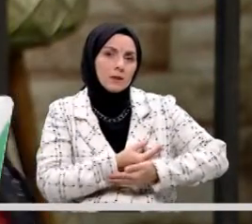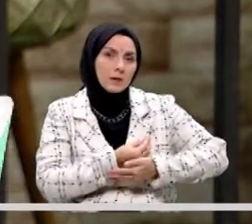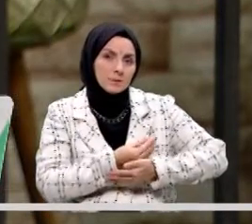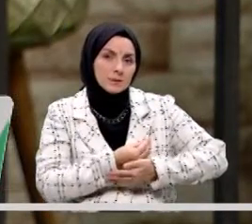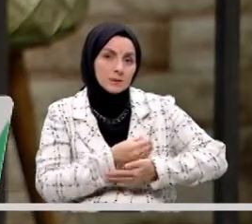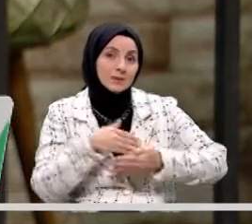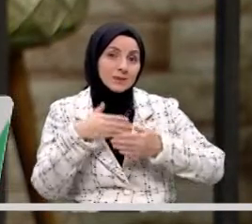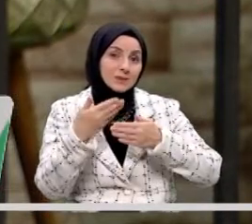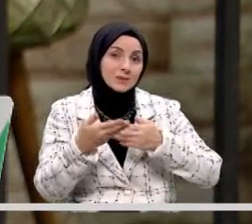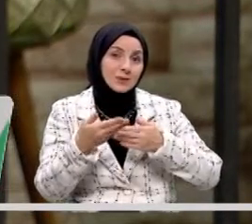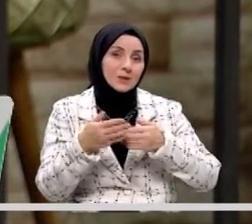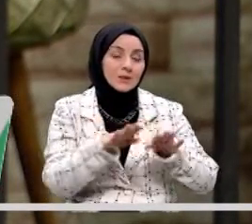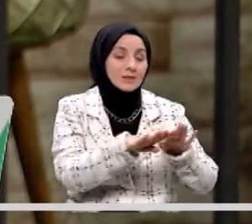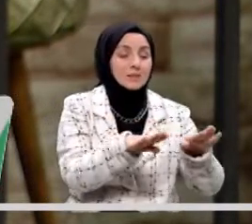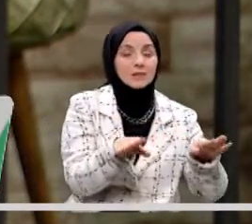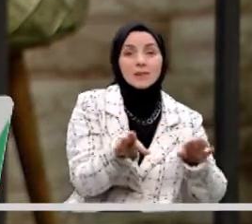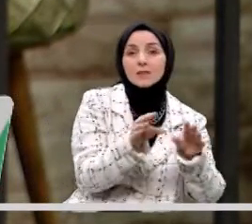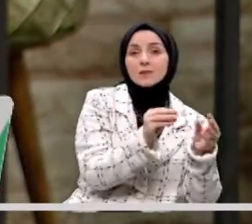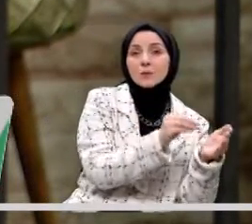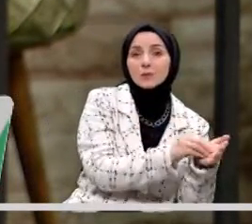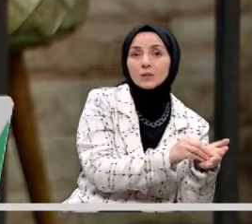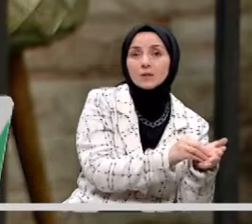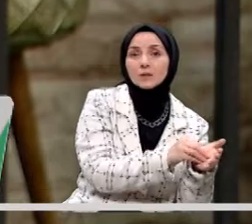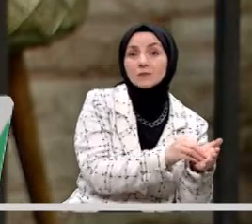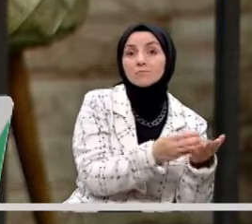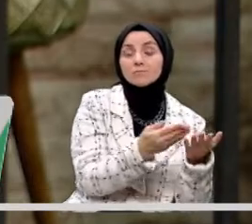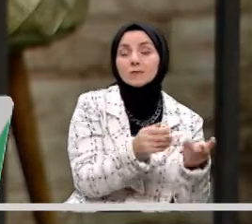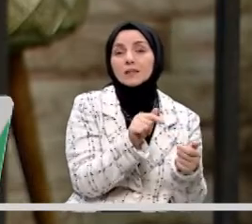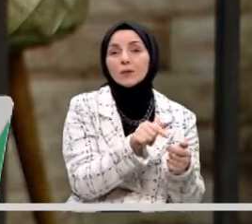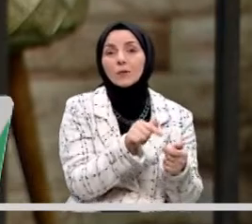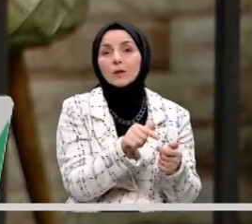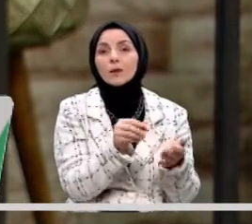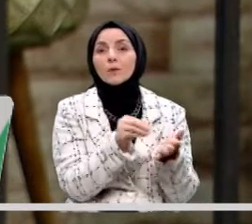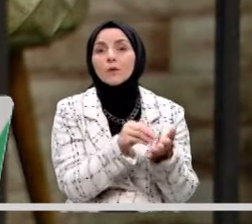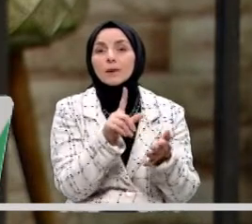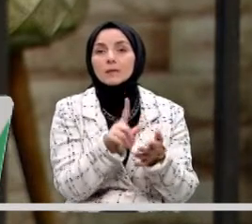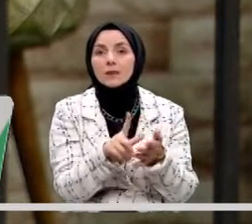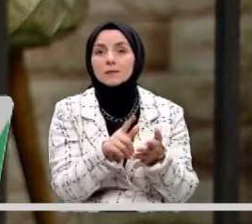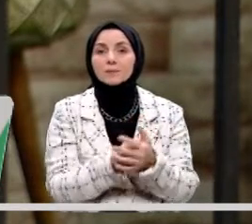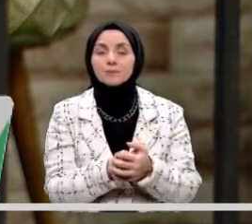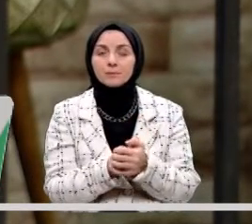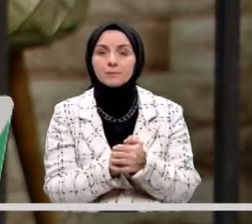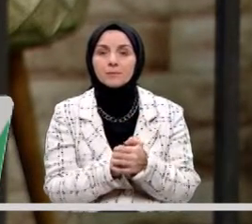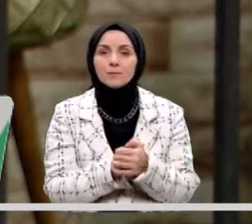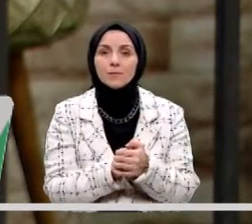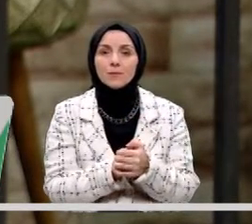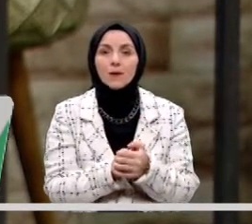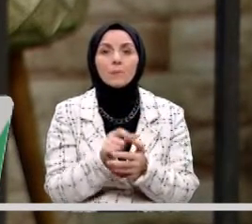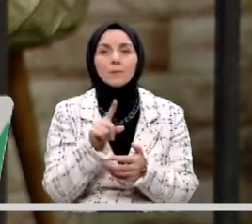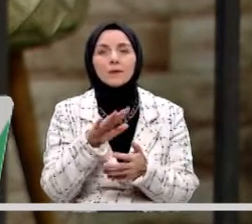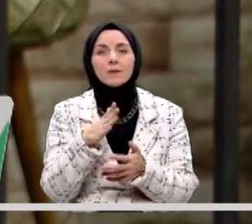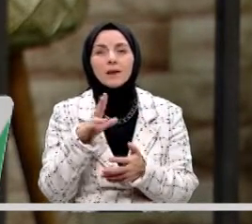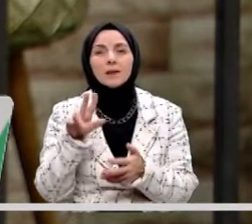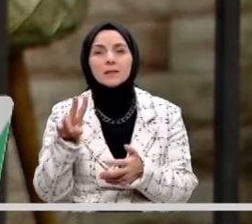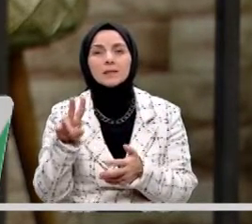burada ama koyamam ki hocam benim kucağımda oyuncak aldık ya Yani çocuğumuzu zaten bir tane de dünyaya getiriyor ya da en fazla iki tane Hocam